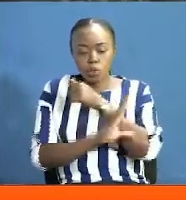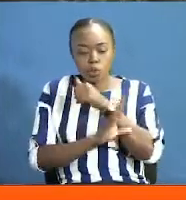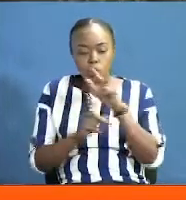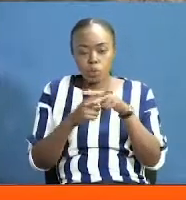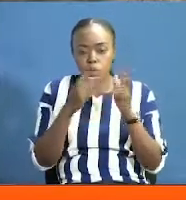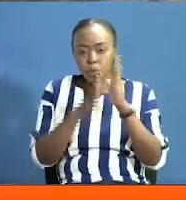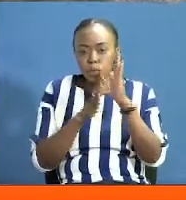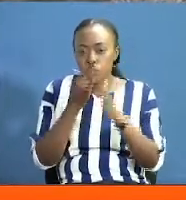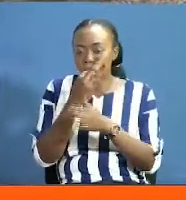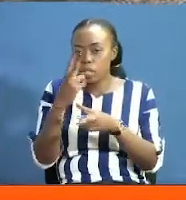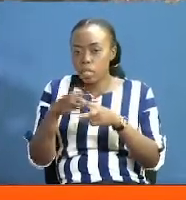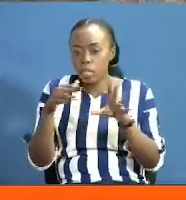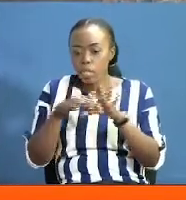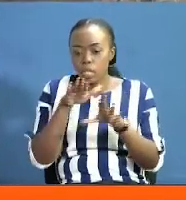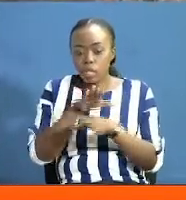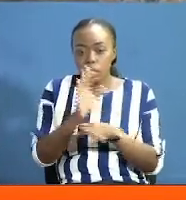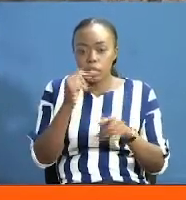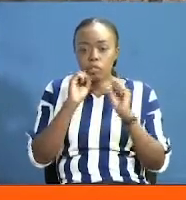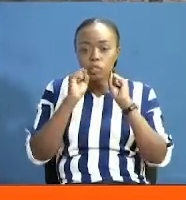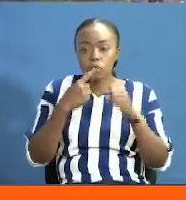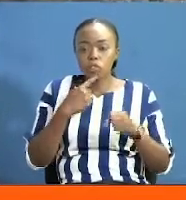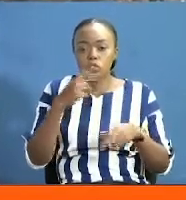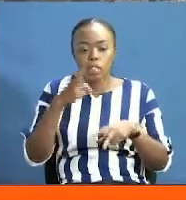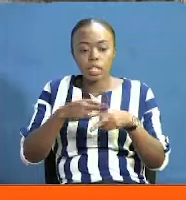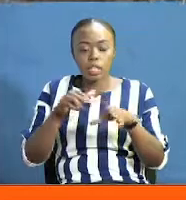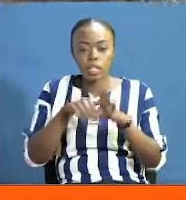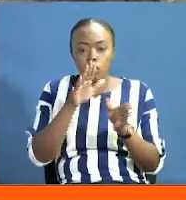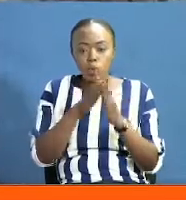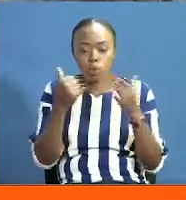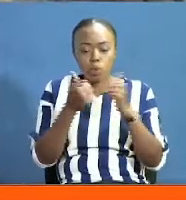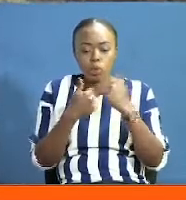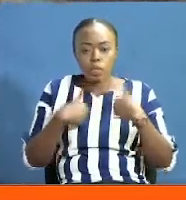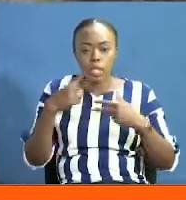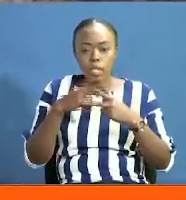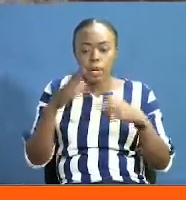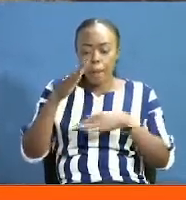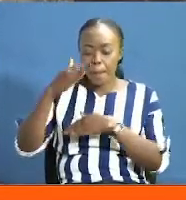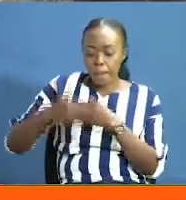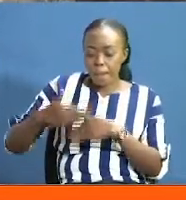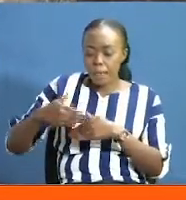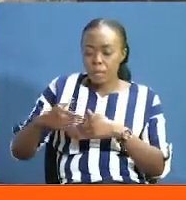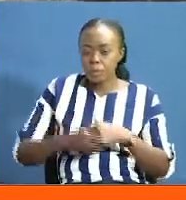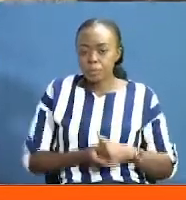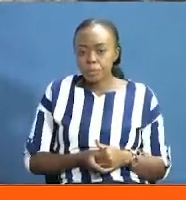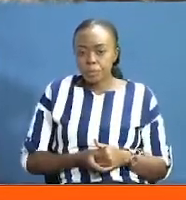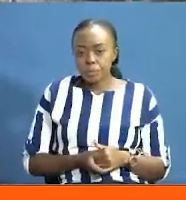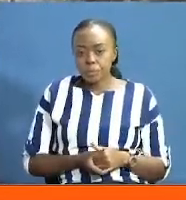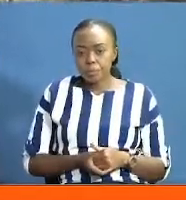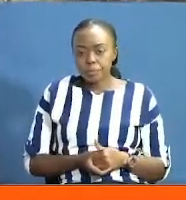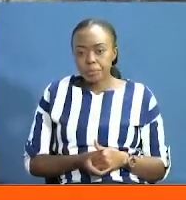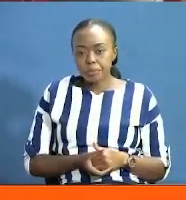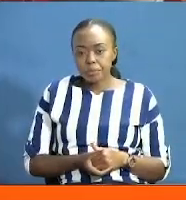mbili zikianza zoezi la uthibitisho wa mipaka yao ili kuhakikisha kuwa mpaka unawekwa alama.